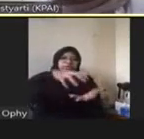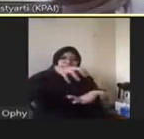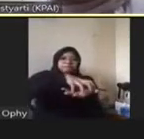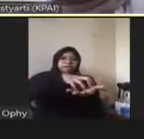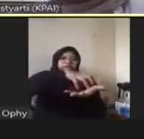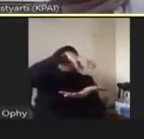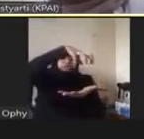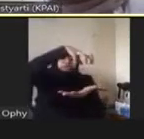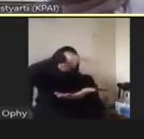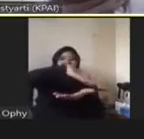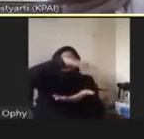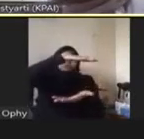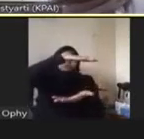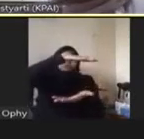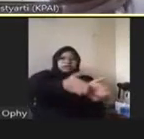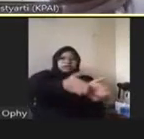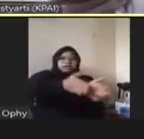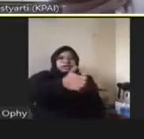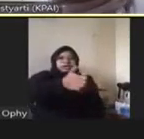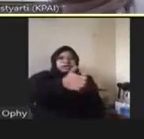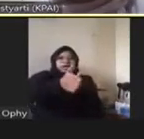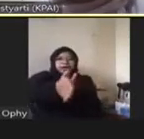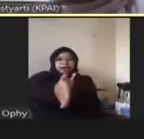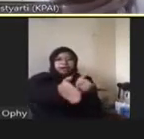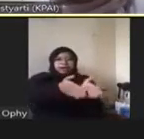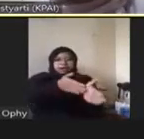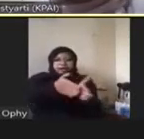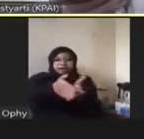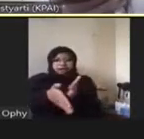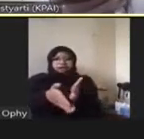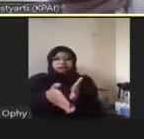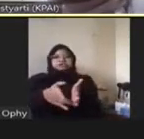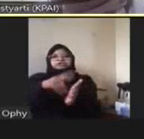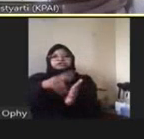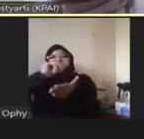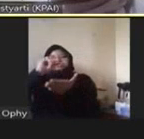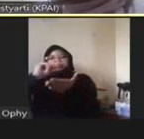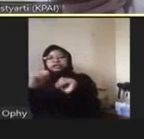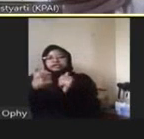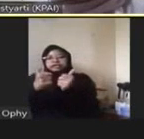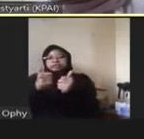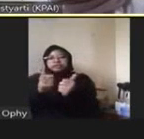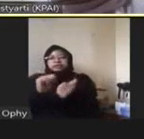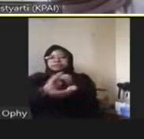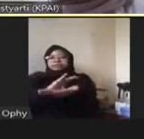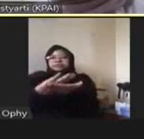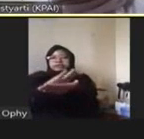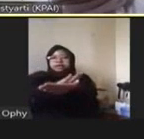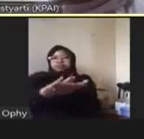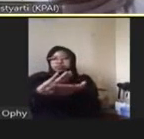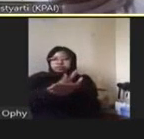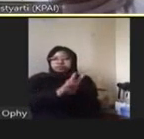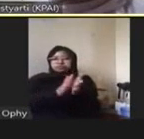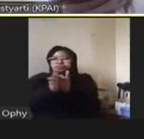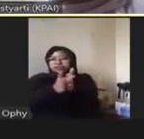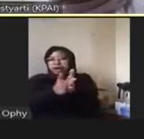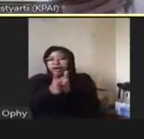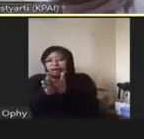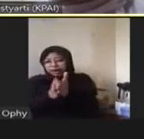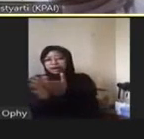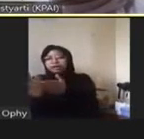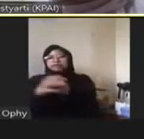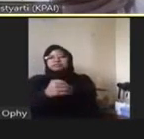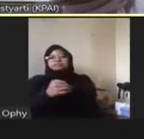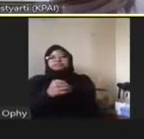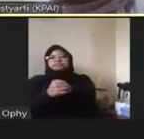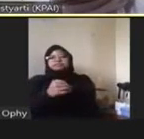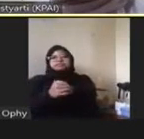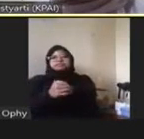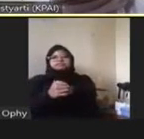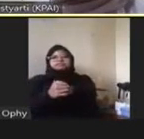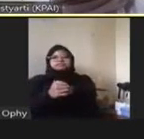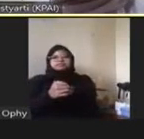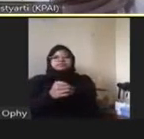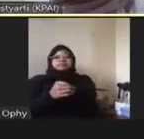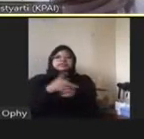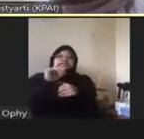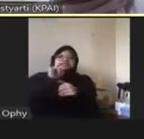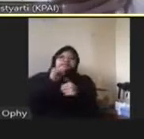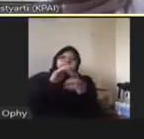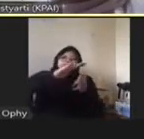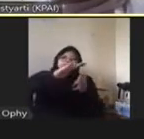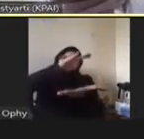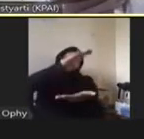katanya. Kemudian sekolah menyediakan sabun cuci tangan di toilet dan wastafel, 67%, sekolah menyediakan hand sanitizer